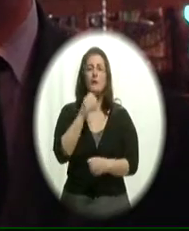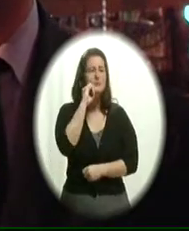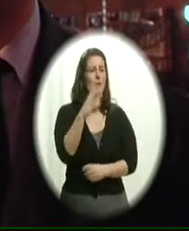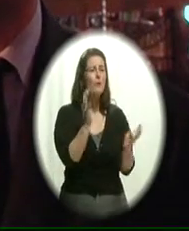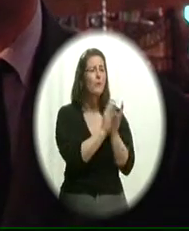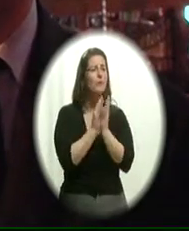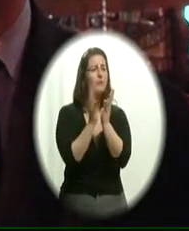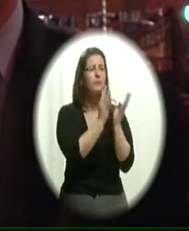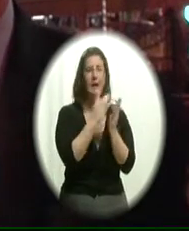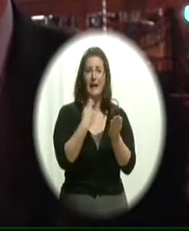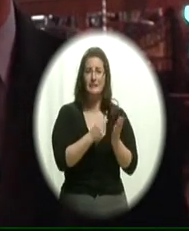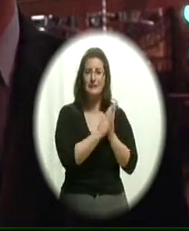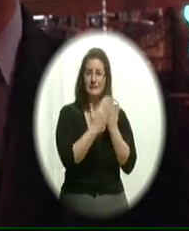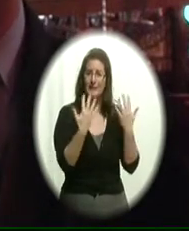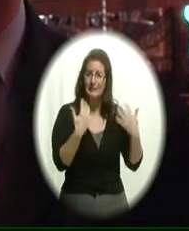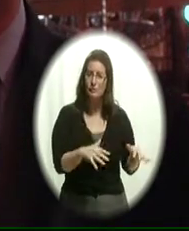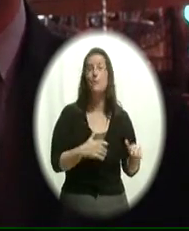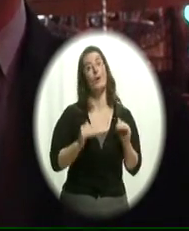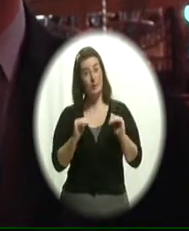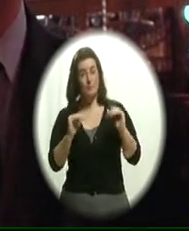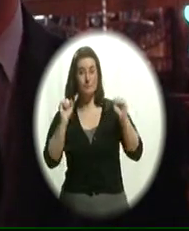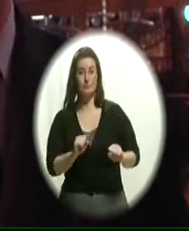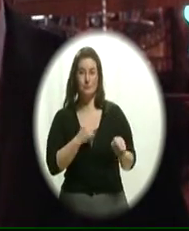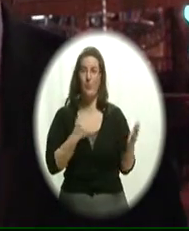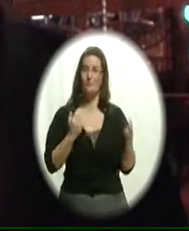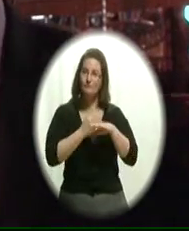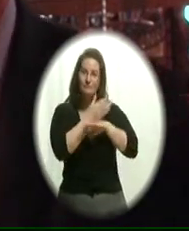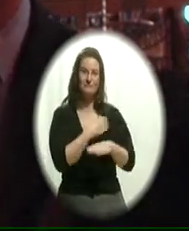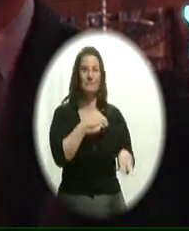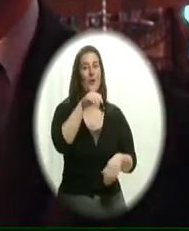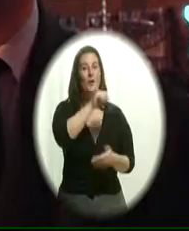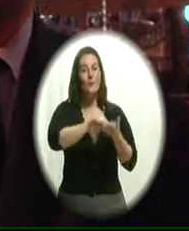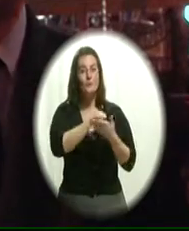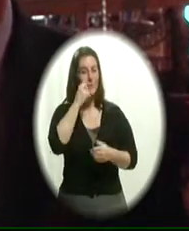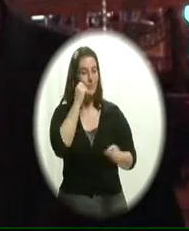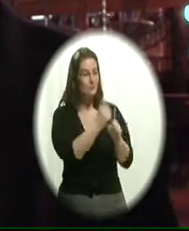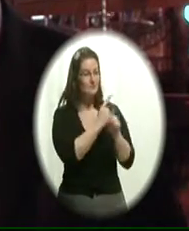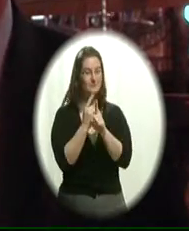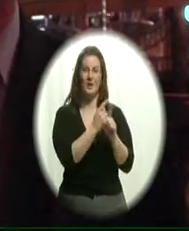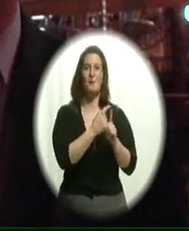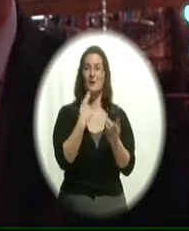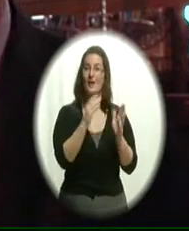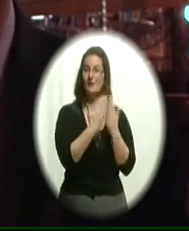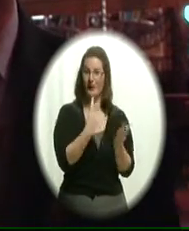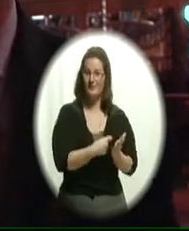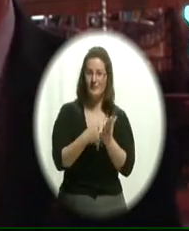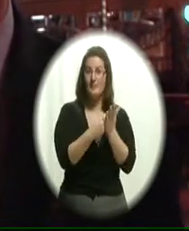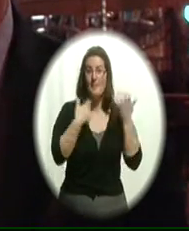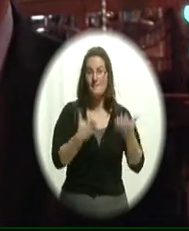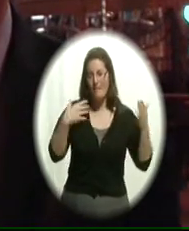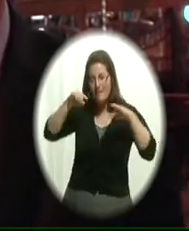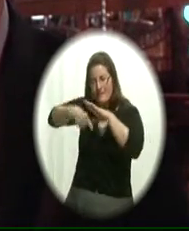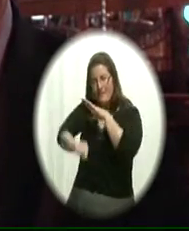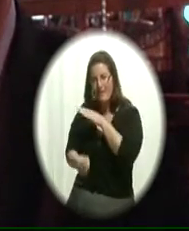acheter des livres, même si on peut tout à fait au Havre, au cours du festival Le Goût des Autres, rencontrer des auteurs et acheter des livres. On a voulu aller un petit peu plus loin et donner au